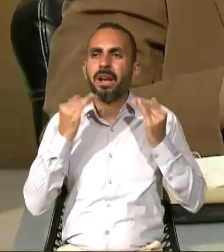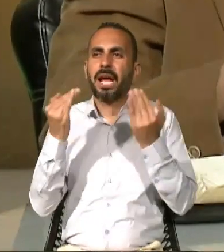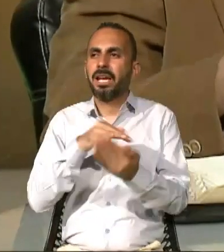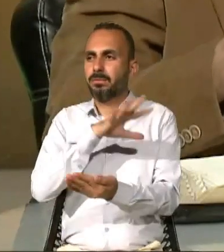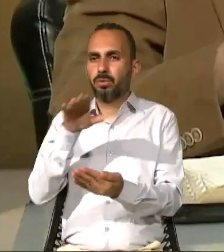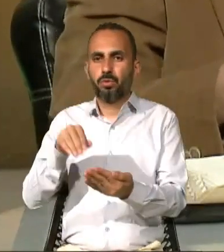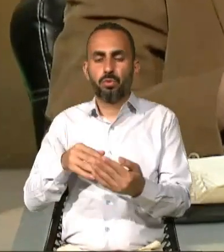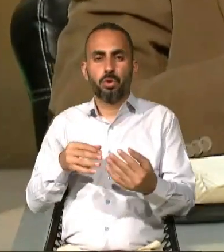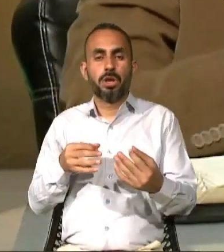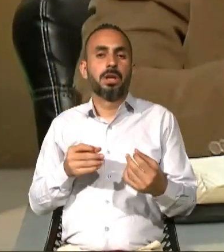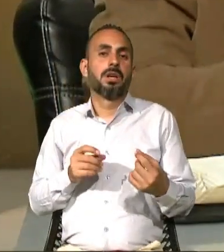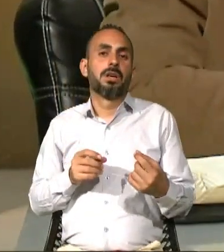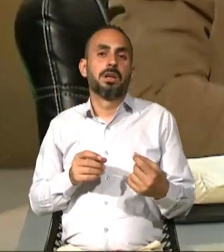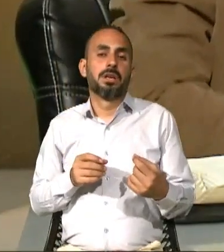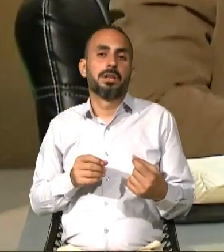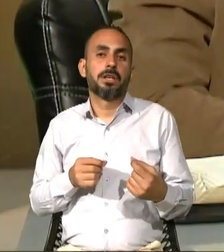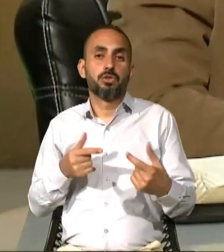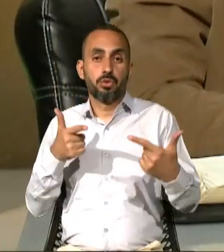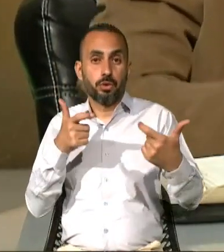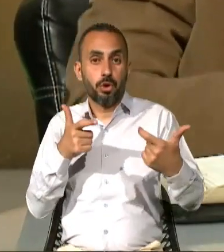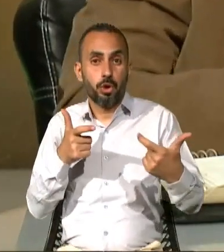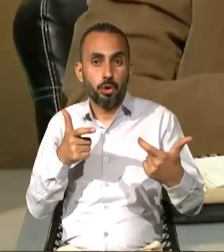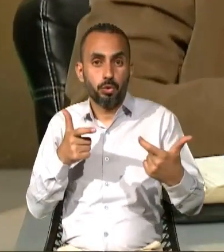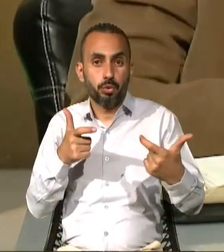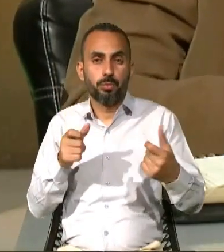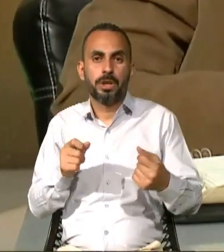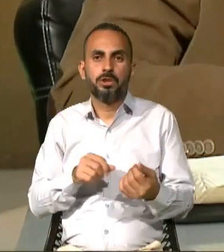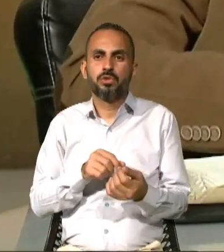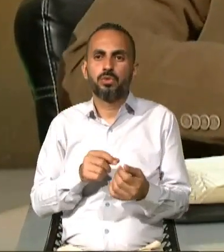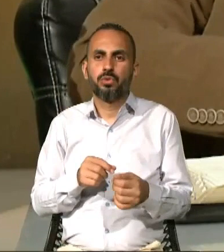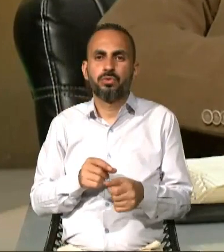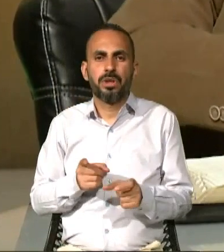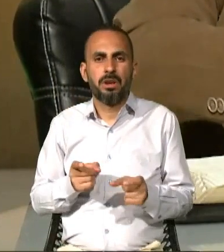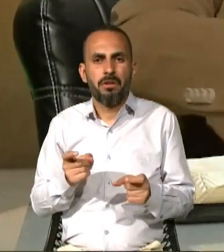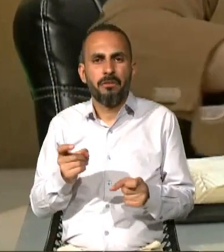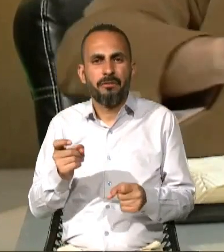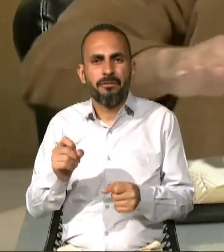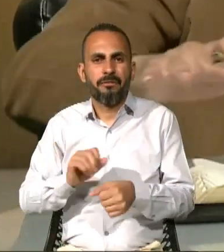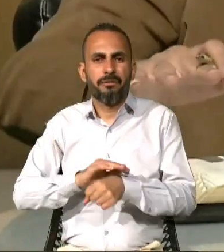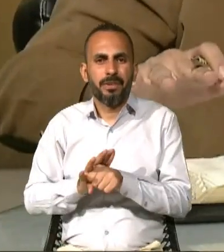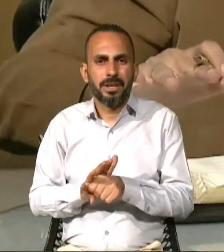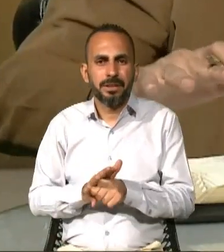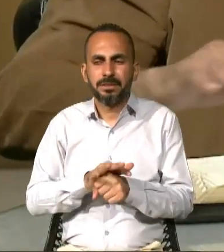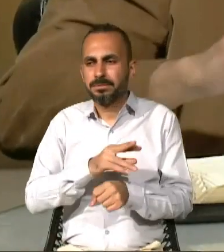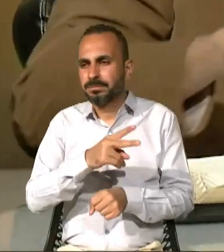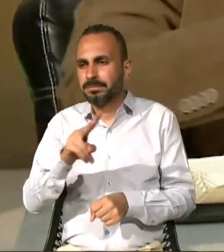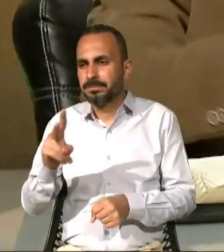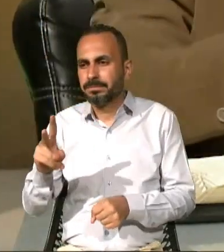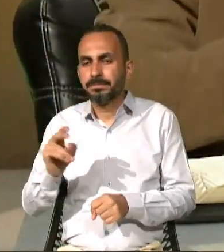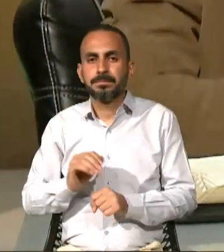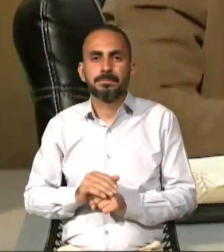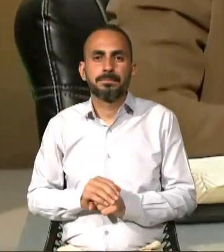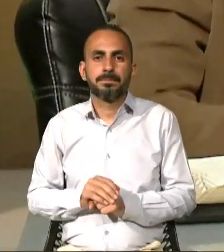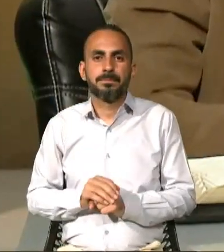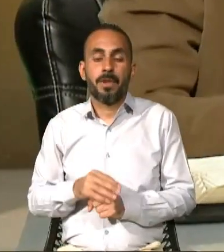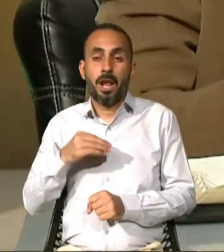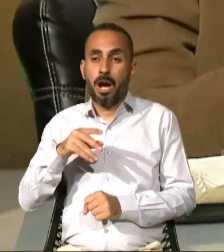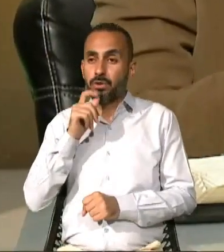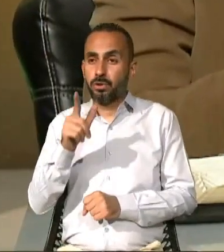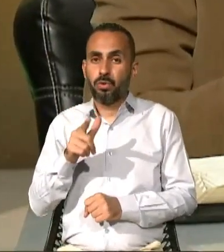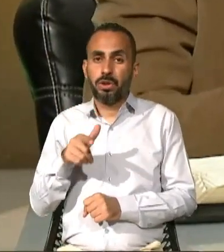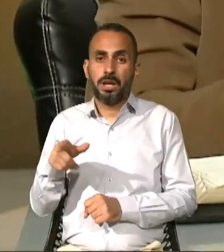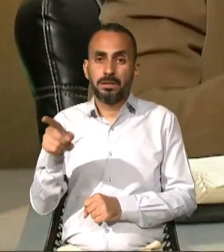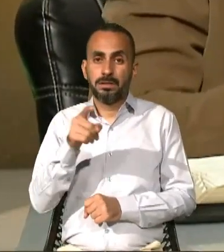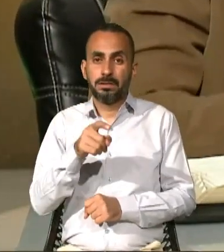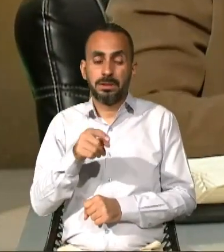على احداث قرب مجيء الرب، كانه المسرح بيعد الى مجيء الرب. خلينا اشارك حضرتك. اذا